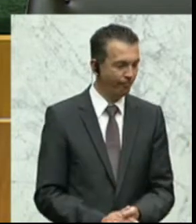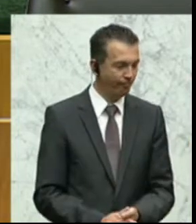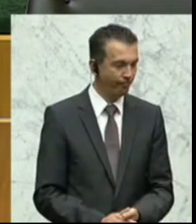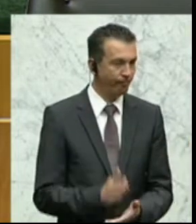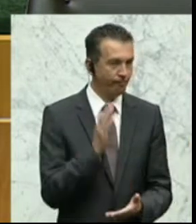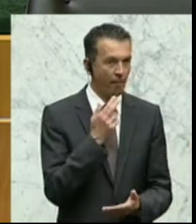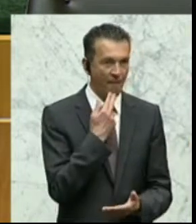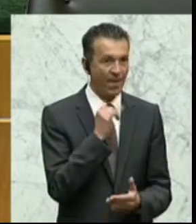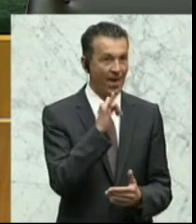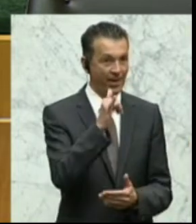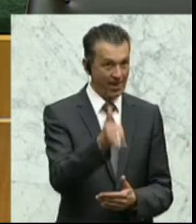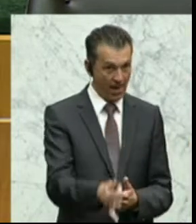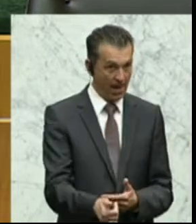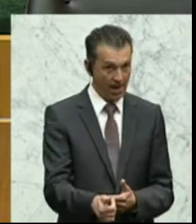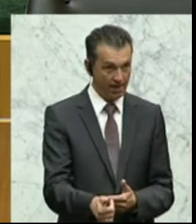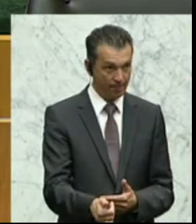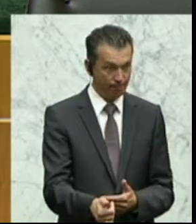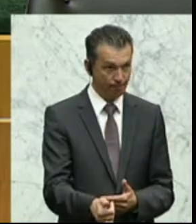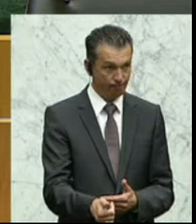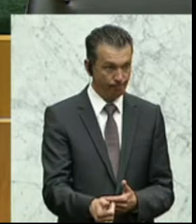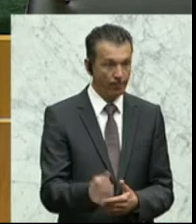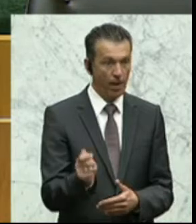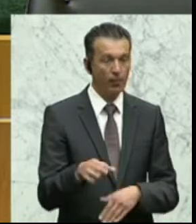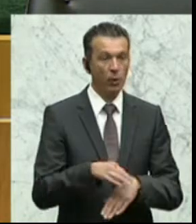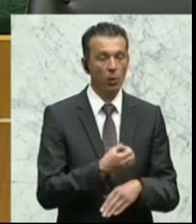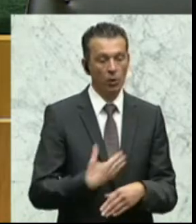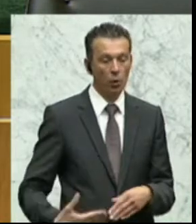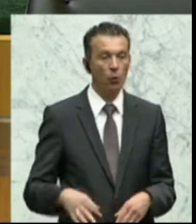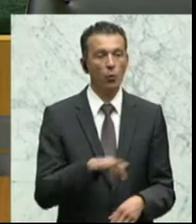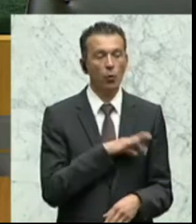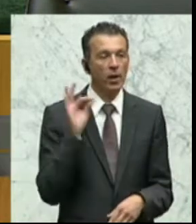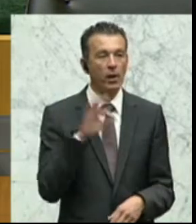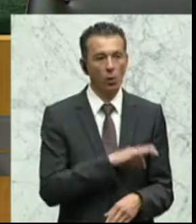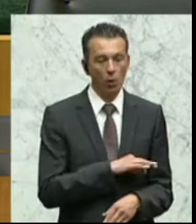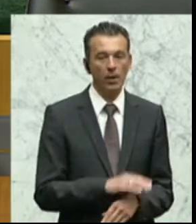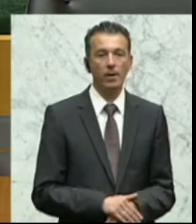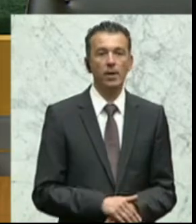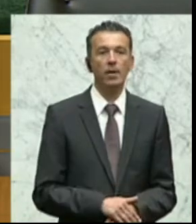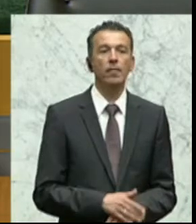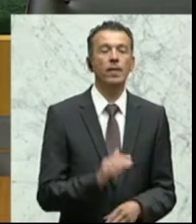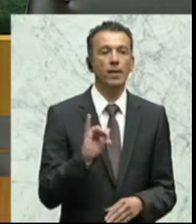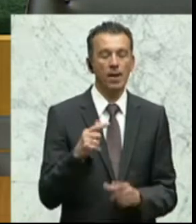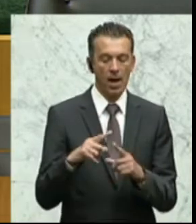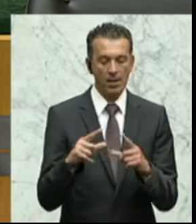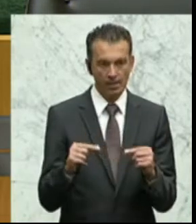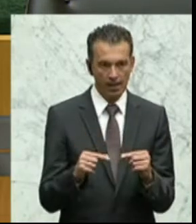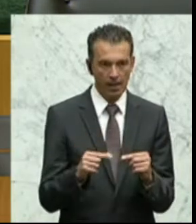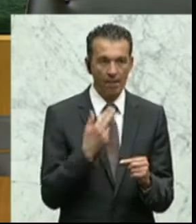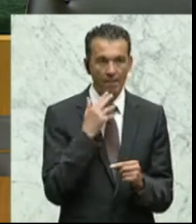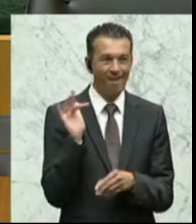den Entschließungsantrag der Abgeordneten Dr. Fuchs, Kolleginnen und Kollegen, stimmen Ja-Zettel, jene, die dagegen